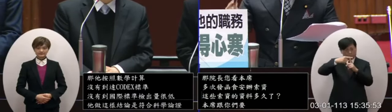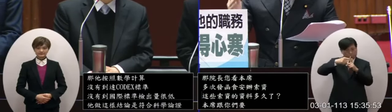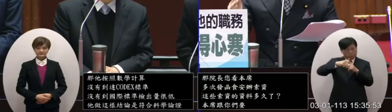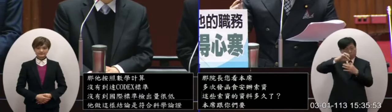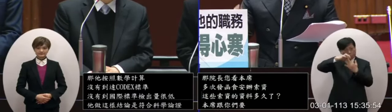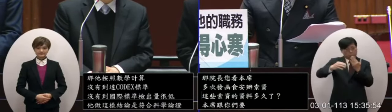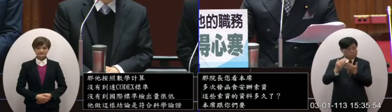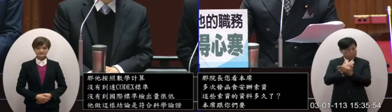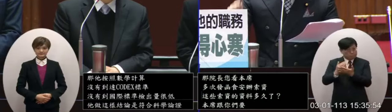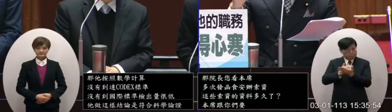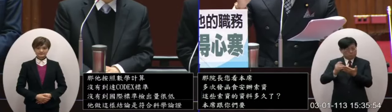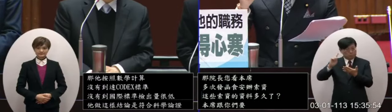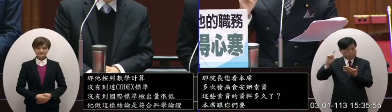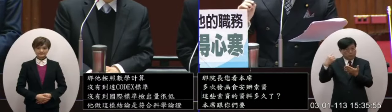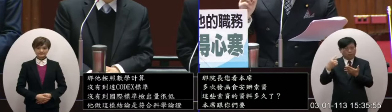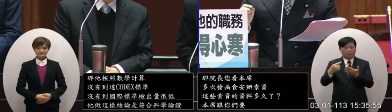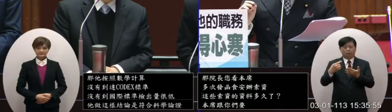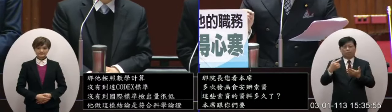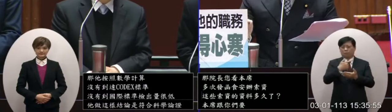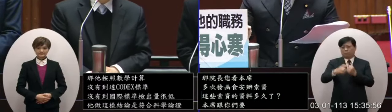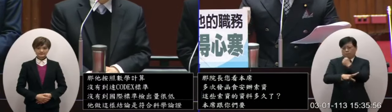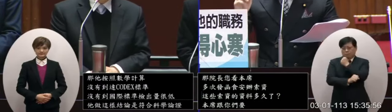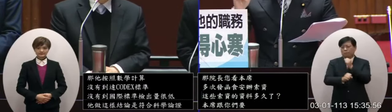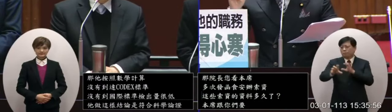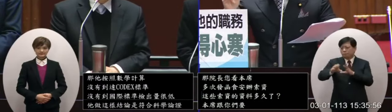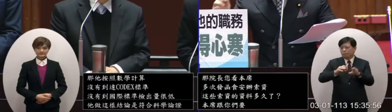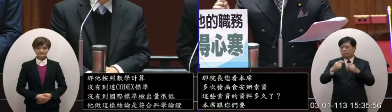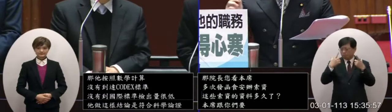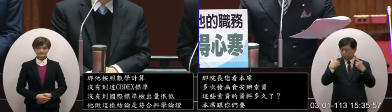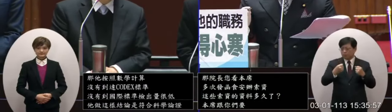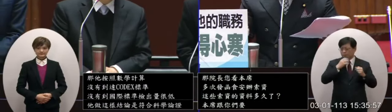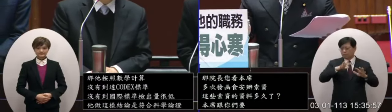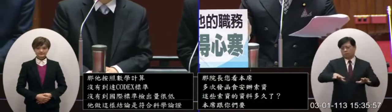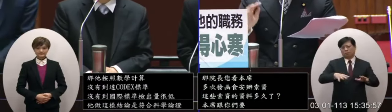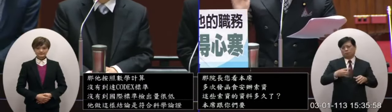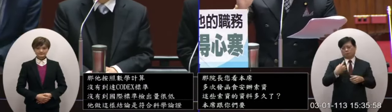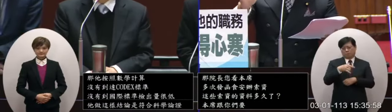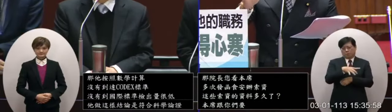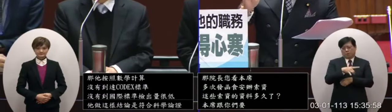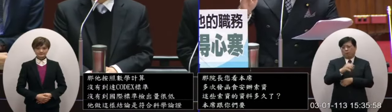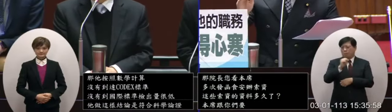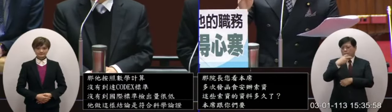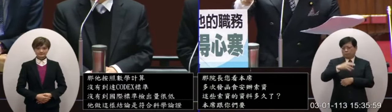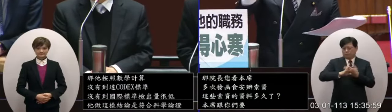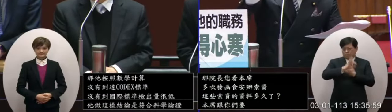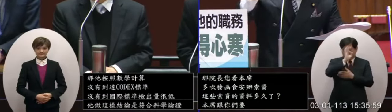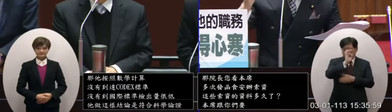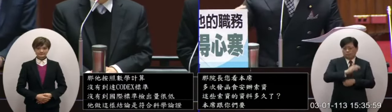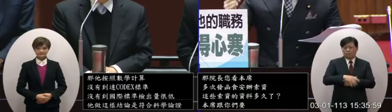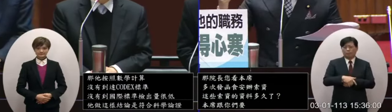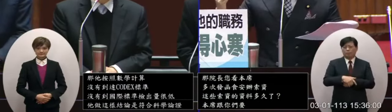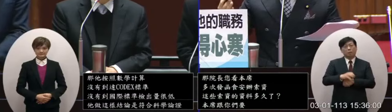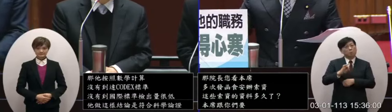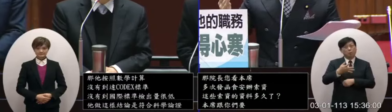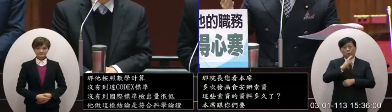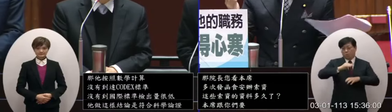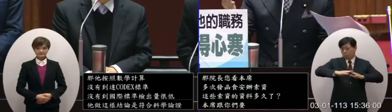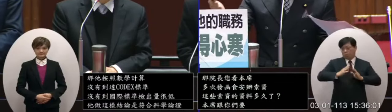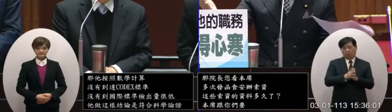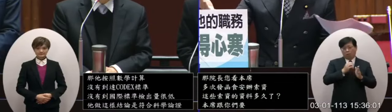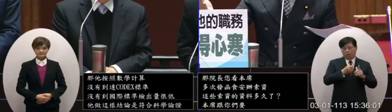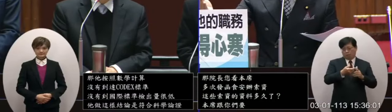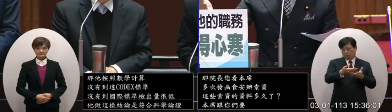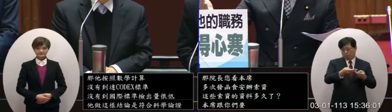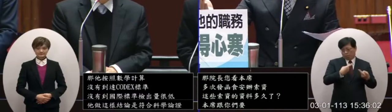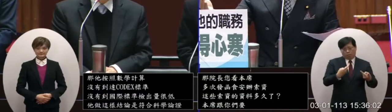限值的判读依据，这些最基本的资料都已经是现成的，不用再另外找答案。为什么不